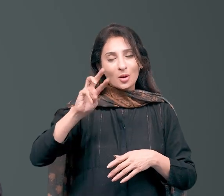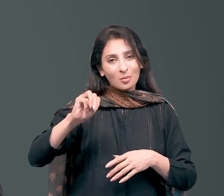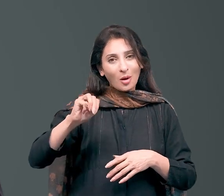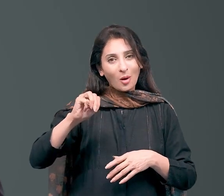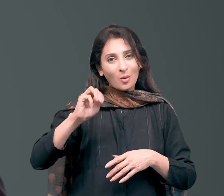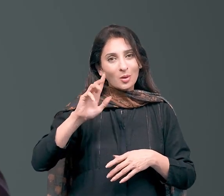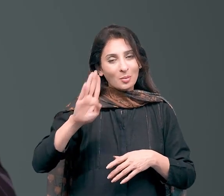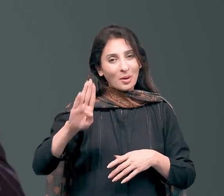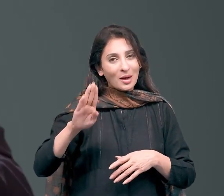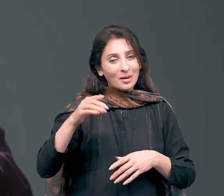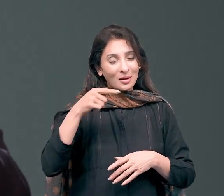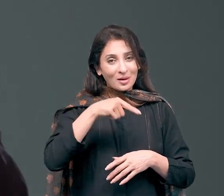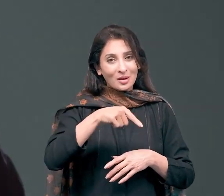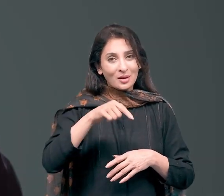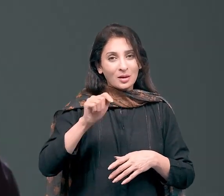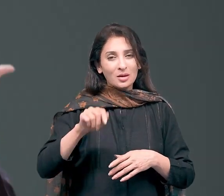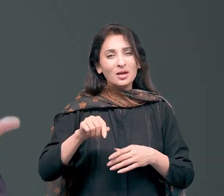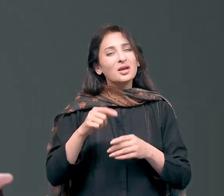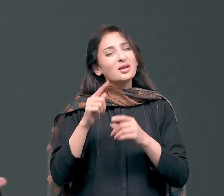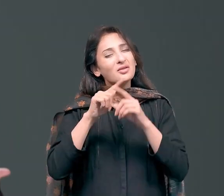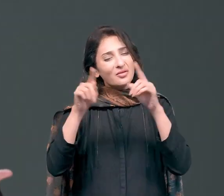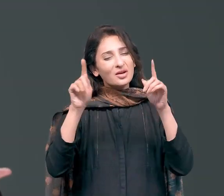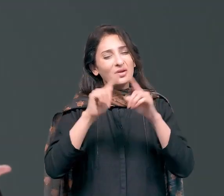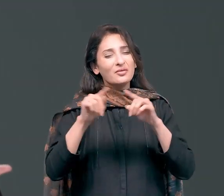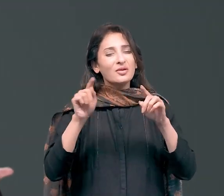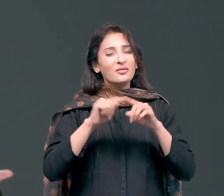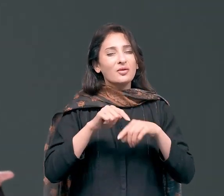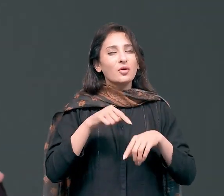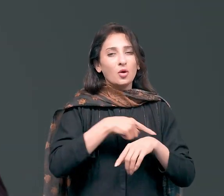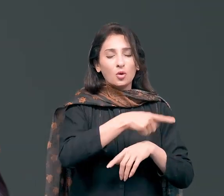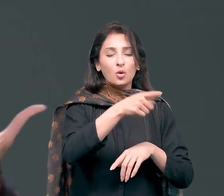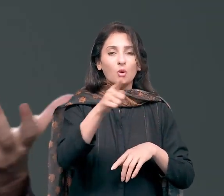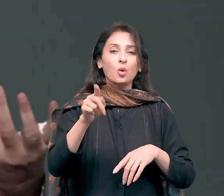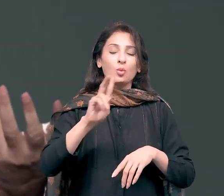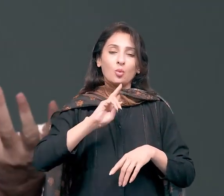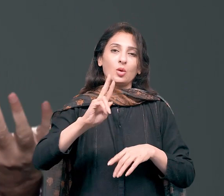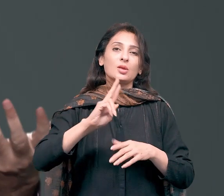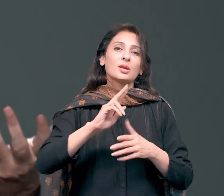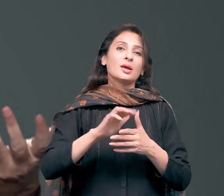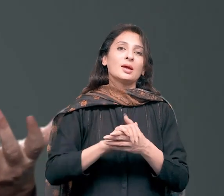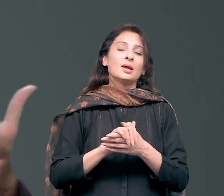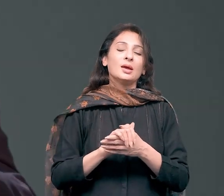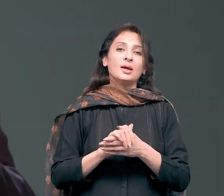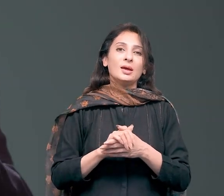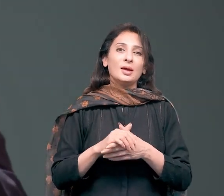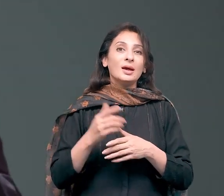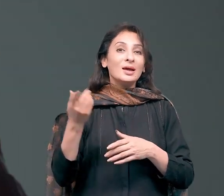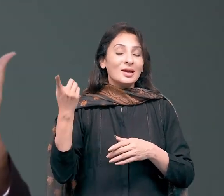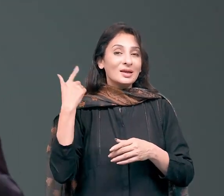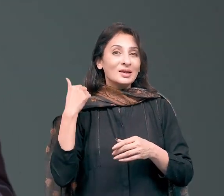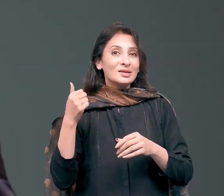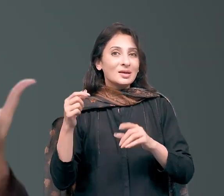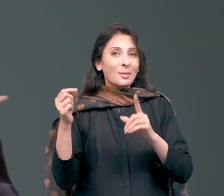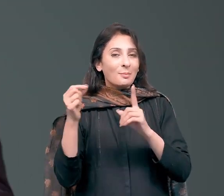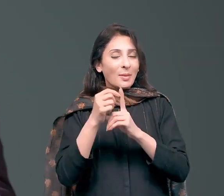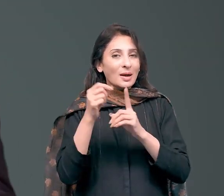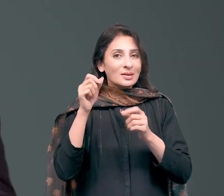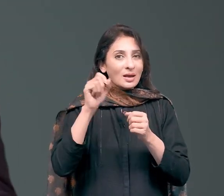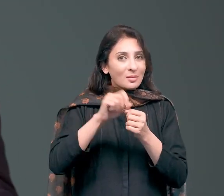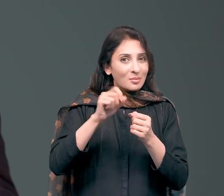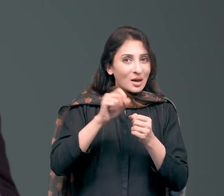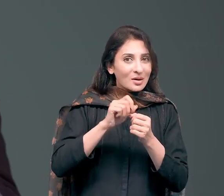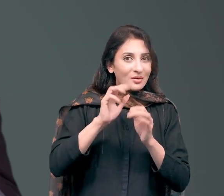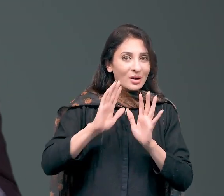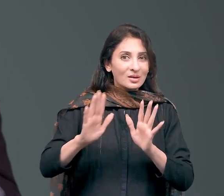لگایا جاتا ہے کہ لارڈ ماؤنٹ بیٹن اس کے ذمہ دار ہیں، لیکن مختلف آراء ہے۔ تو گویا جب پاکستان بن رہا